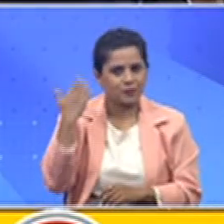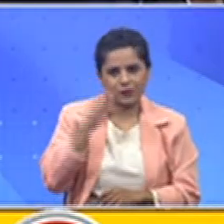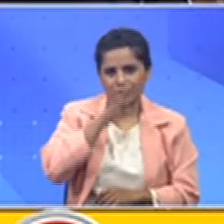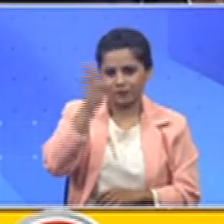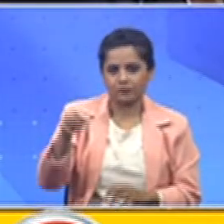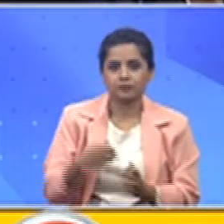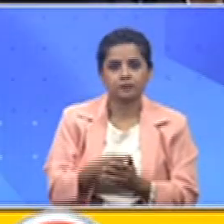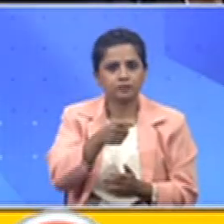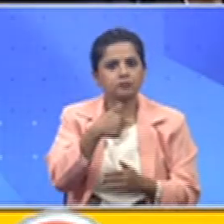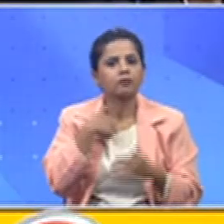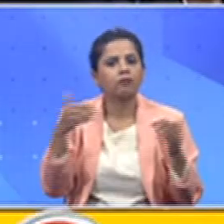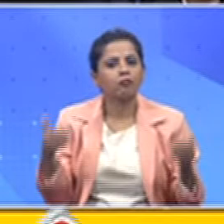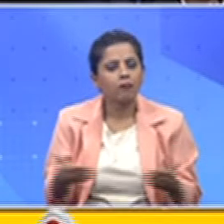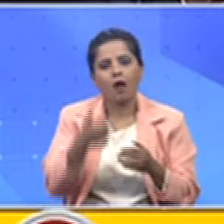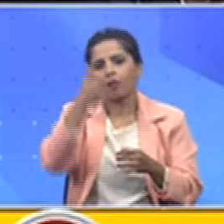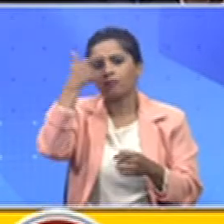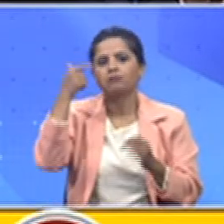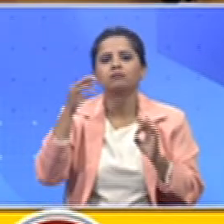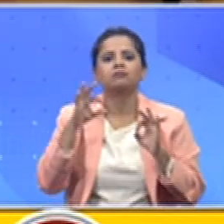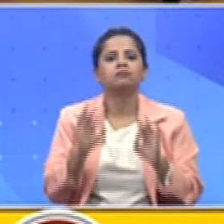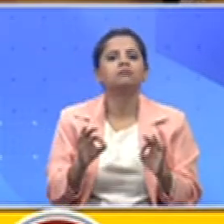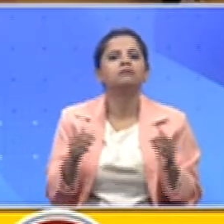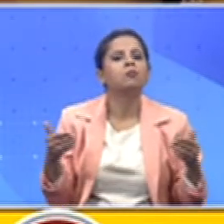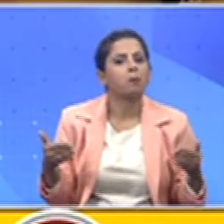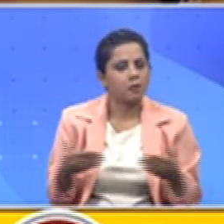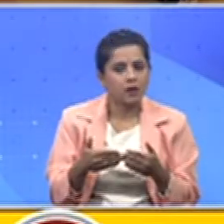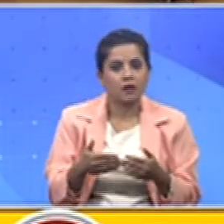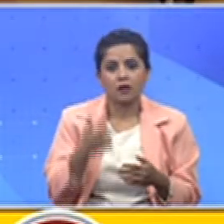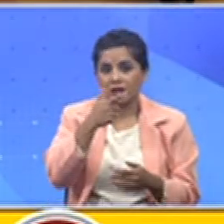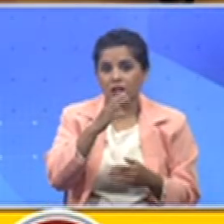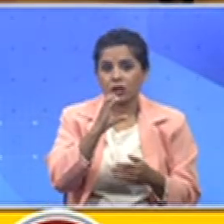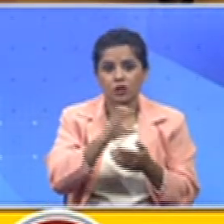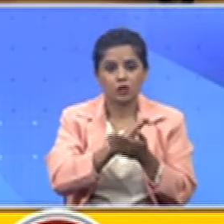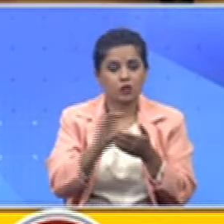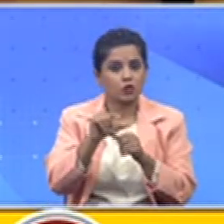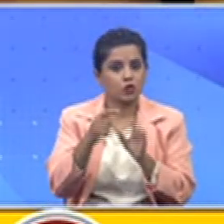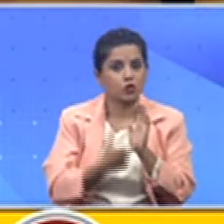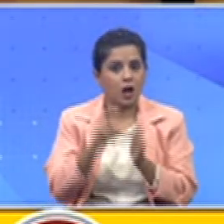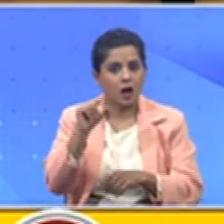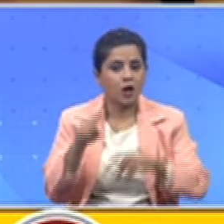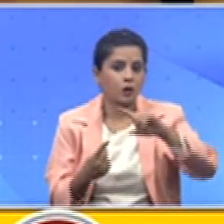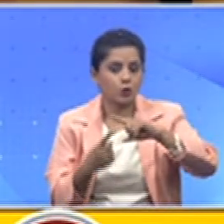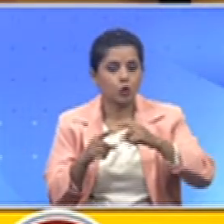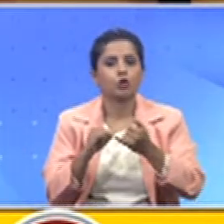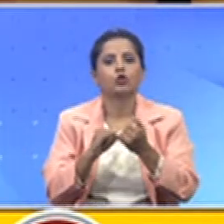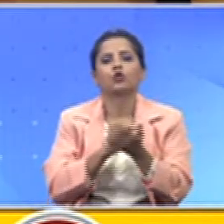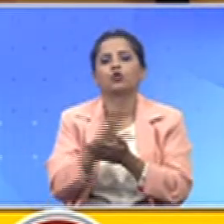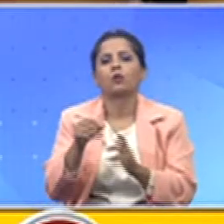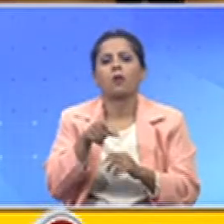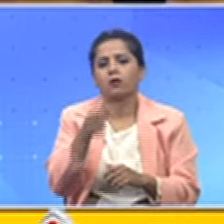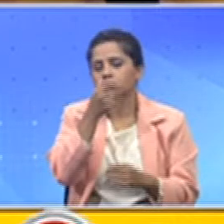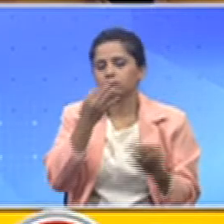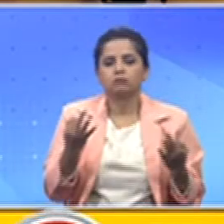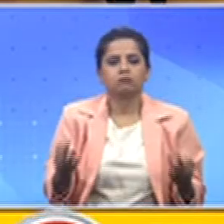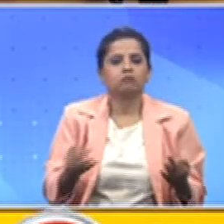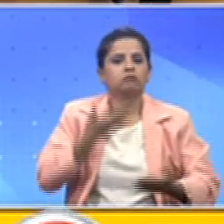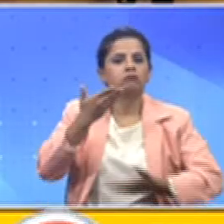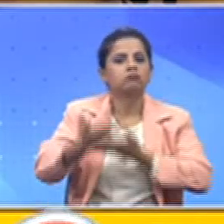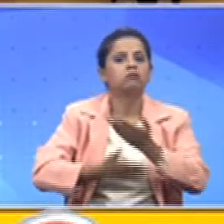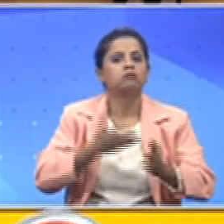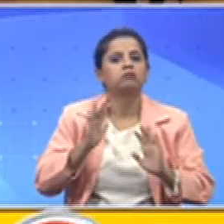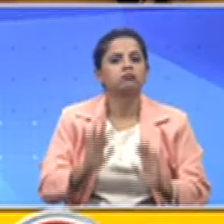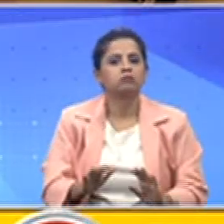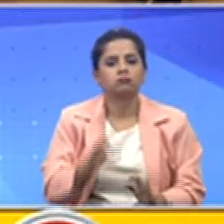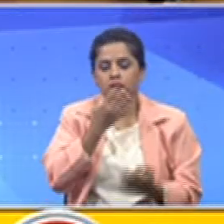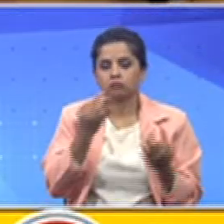तो इनसे मेरी मुलाकात हुई थी। शार्लोट शोपा एक योगा प्रैक्टिशनर है,